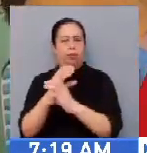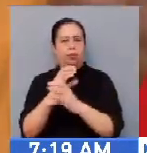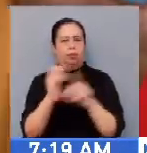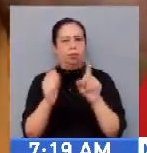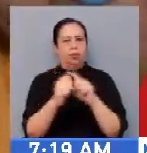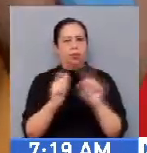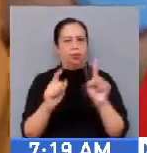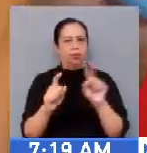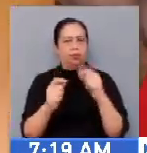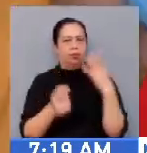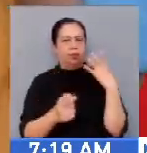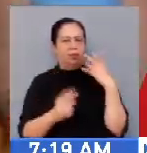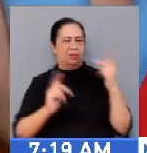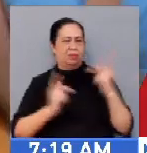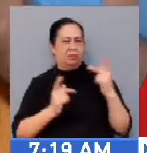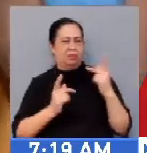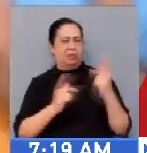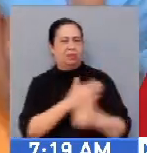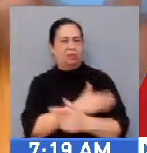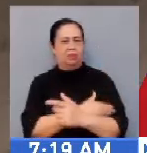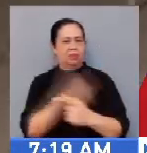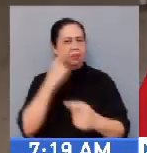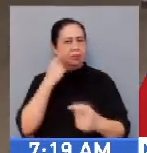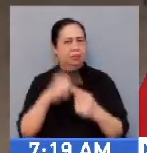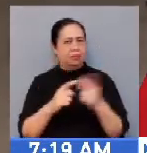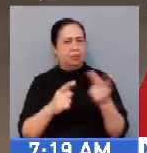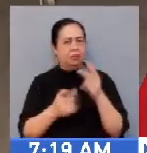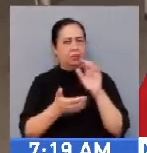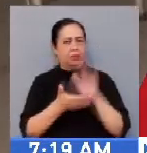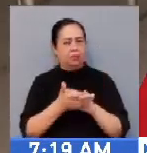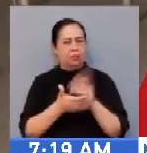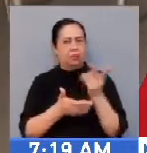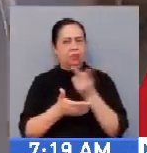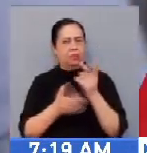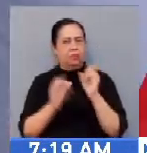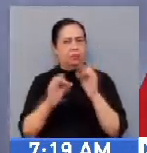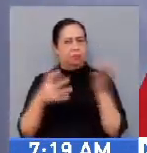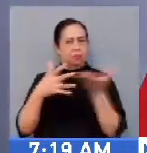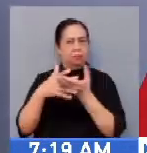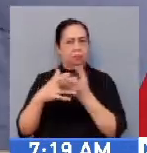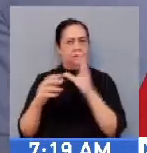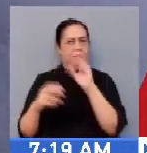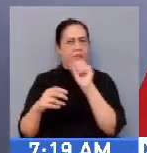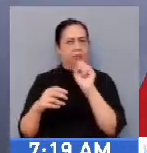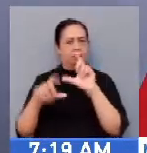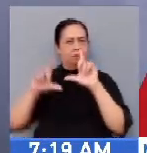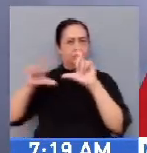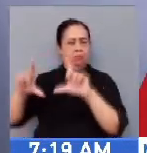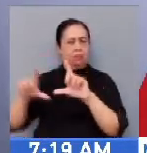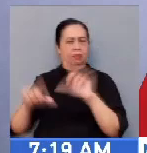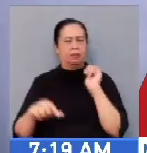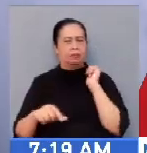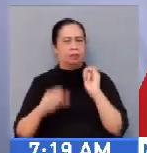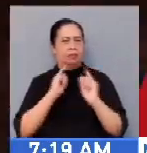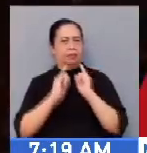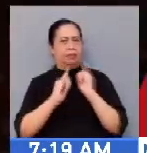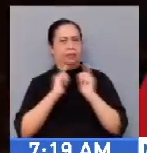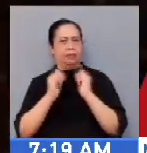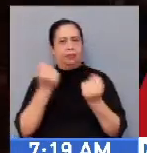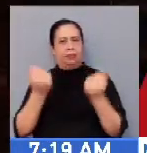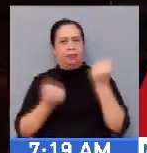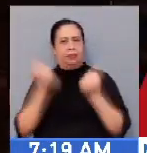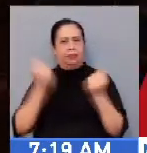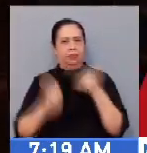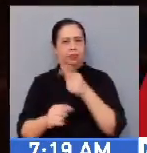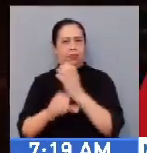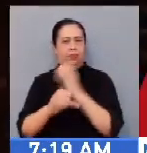braso. Pinag-iisipan pa ng mag-asawang sakay ng SUV kung magsasampa sila ng reklamo. Tumanggi magbigay ng pahayag ang driver ng kotse.